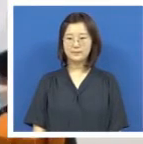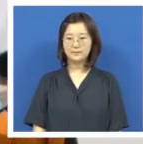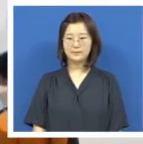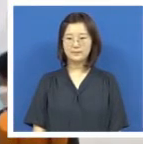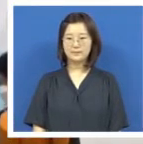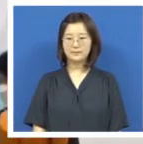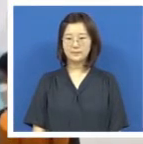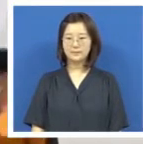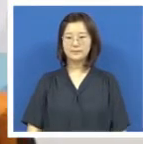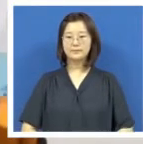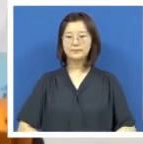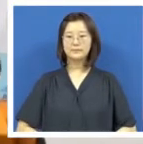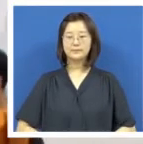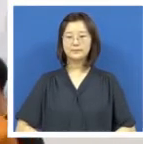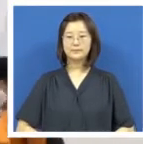으